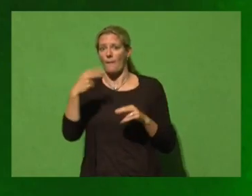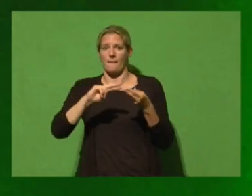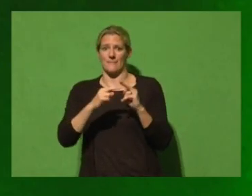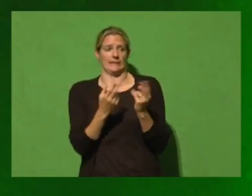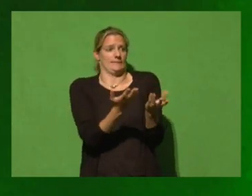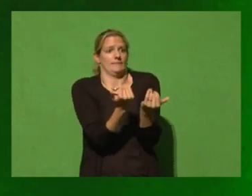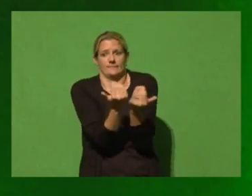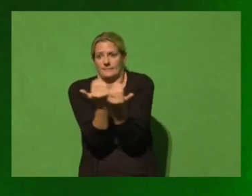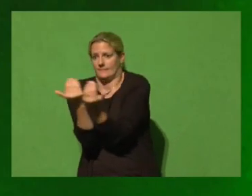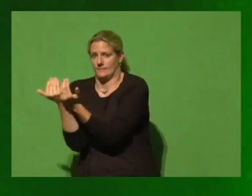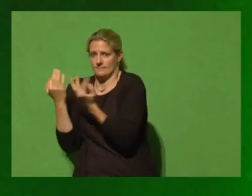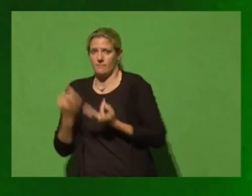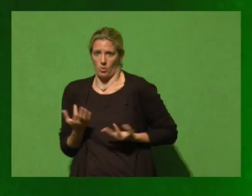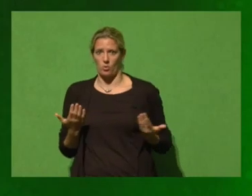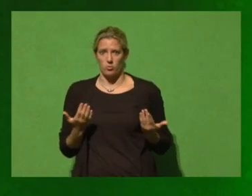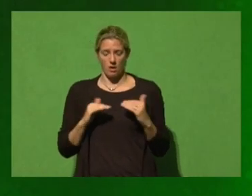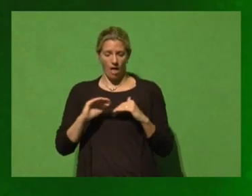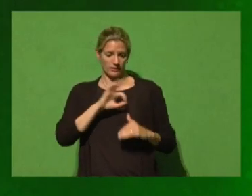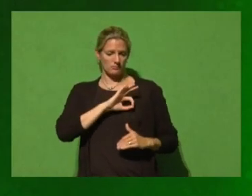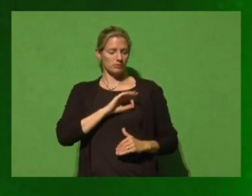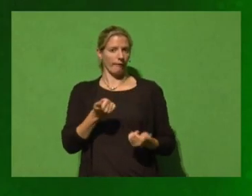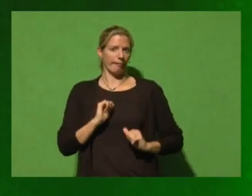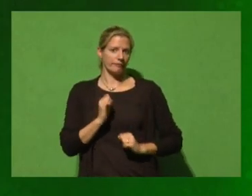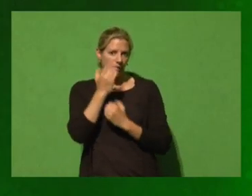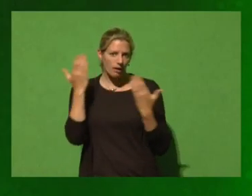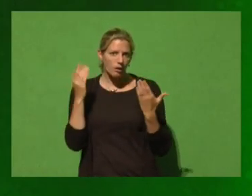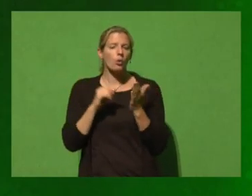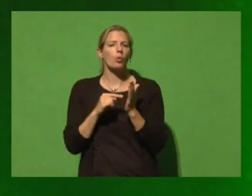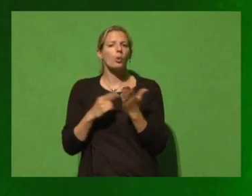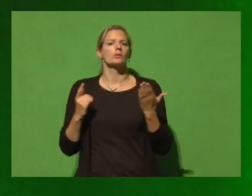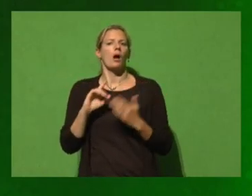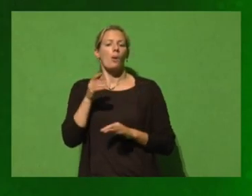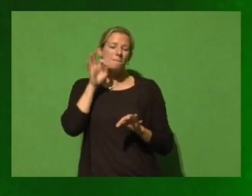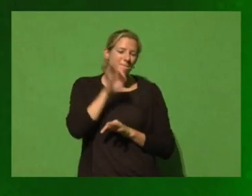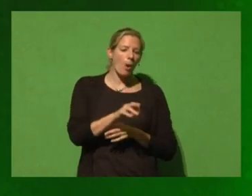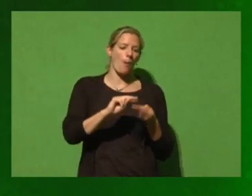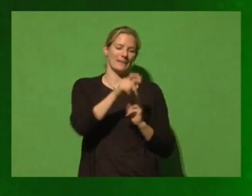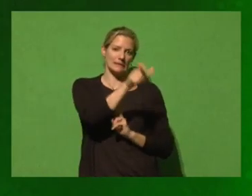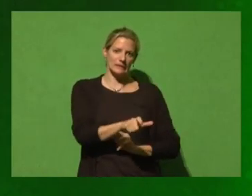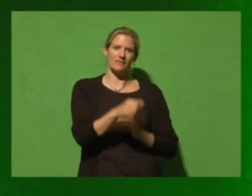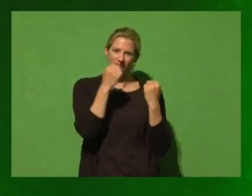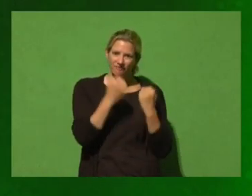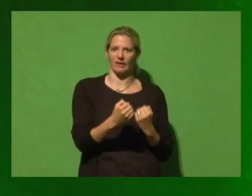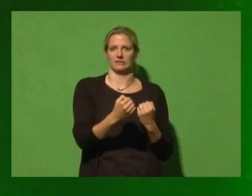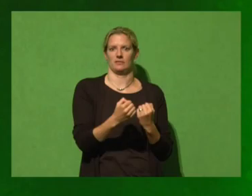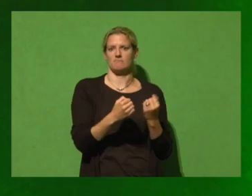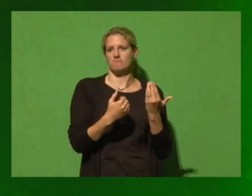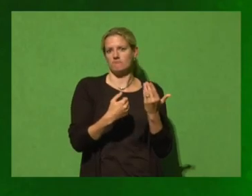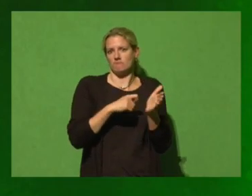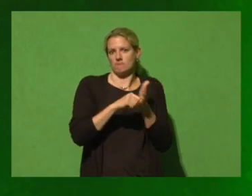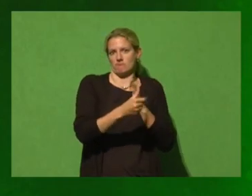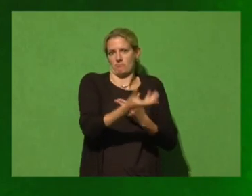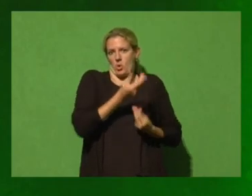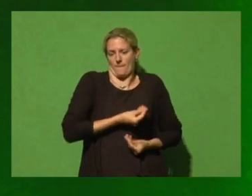würde dem Landesverband, also der Landespartei helfen, weil wir ja einen Festbetrag pro Mitglied pro Monat haben. Aber wir müssen auch mal an